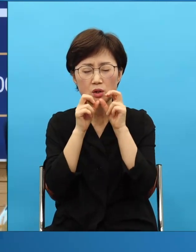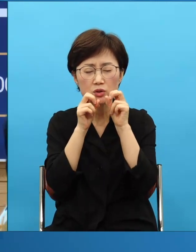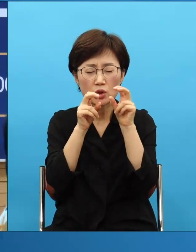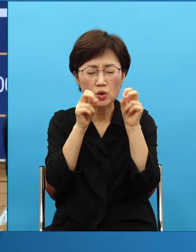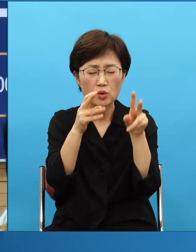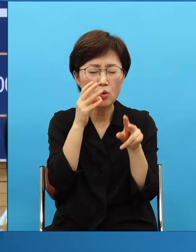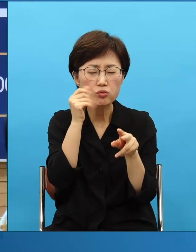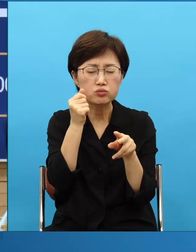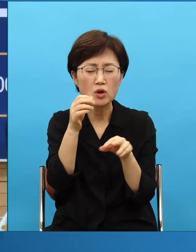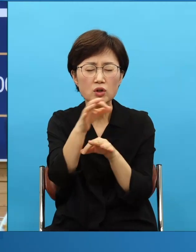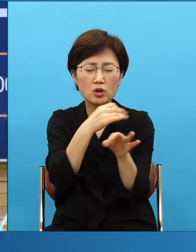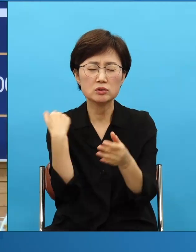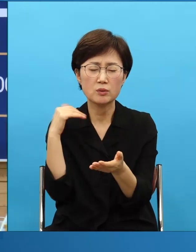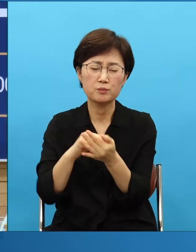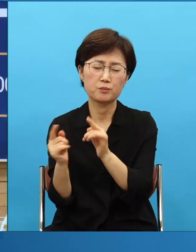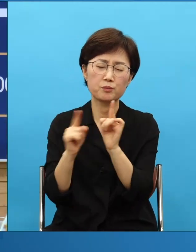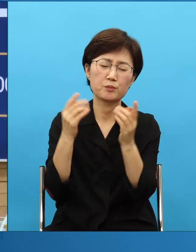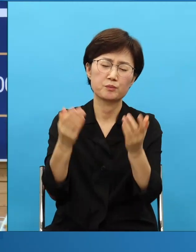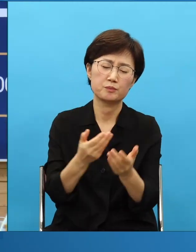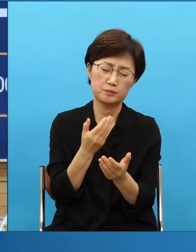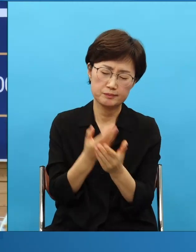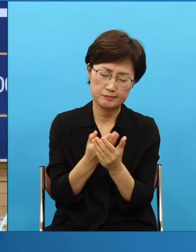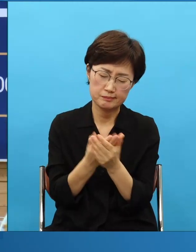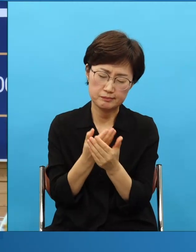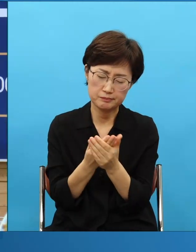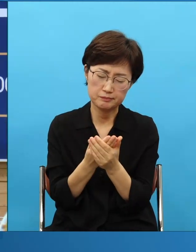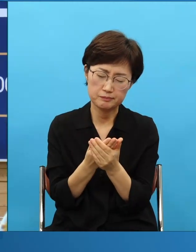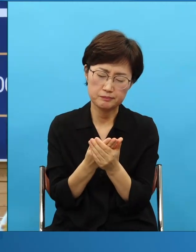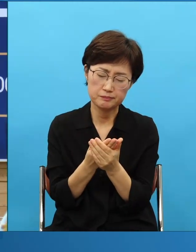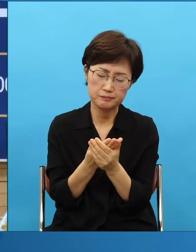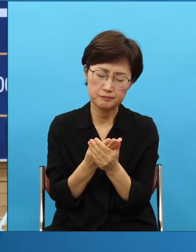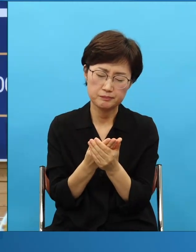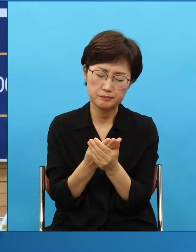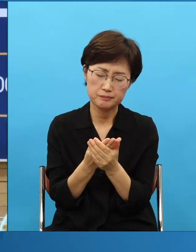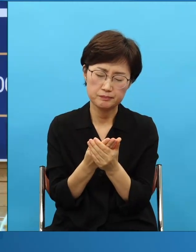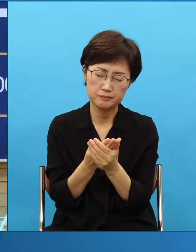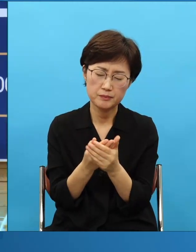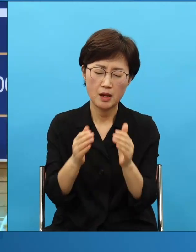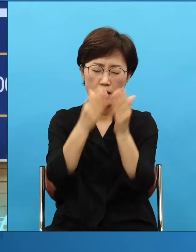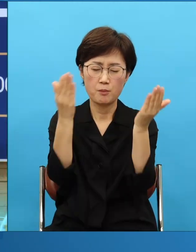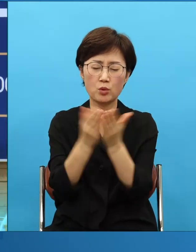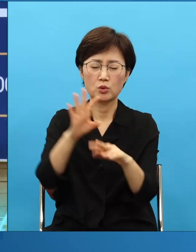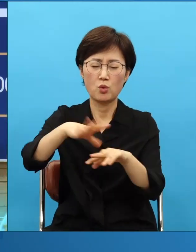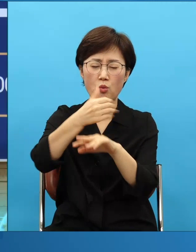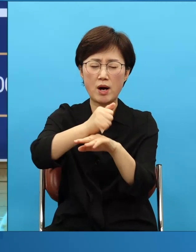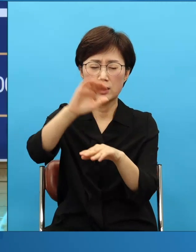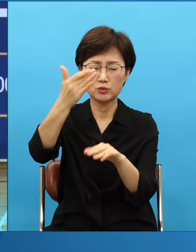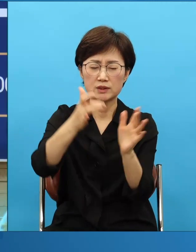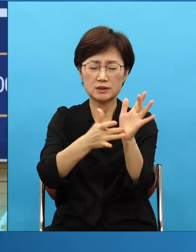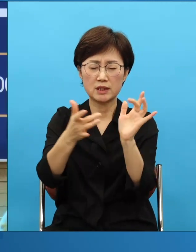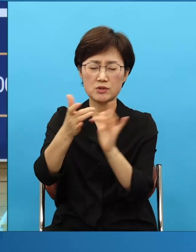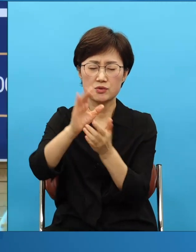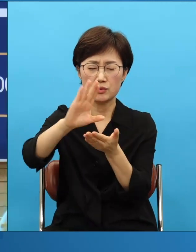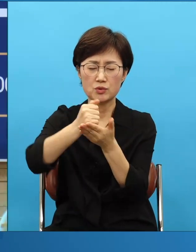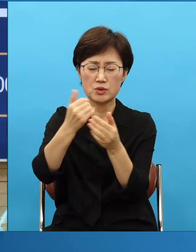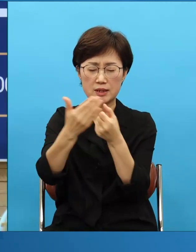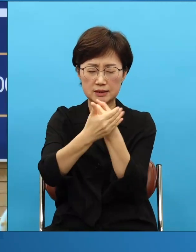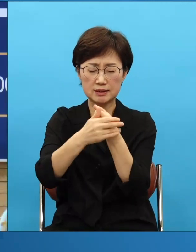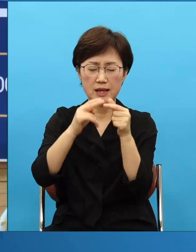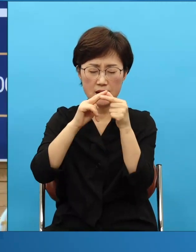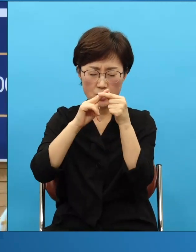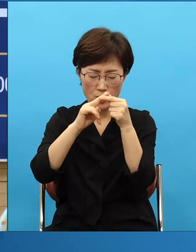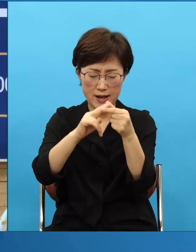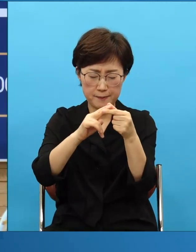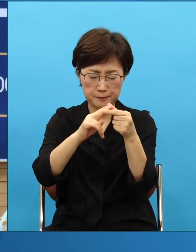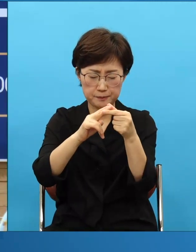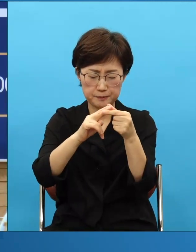있는 경제를 회복시켜 주옵소서. May you restore the economy to do world missions. 만왕의 왕이신 주 예수 그리스도의 은혜와 Now by the grace of our Lord of